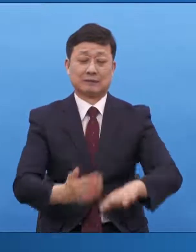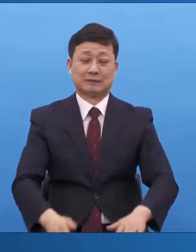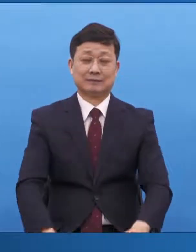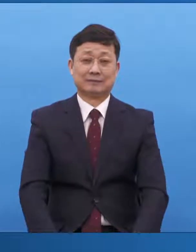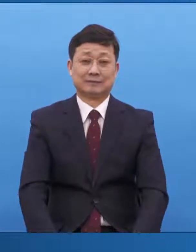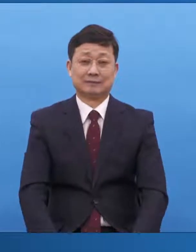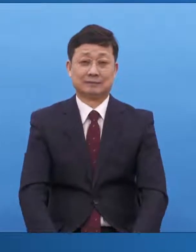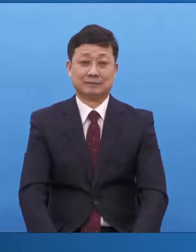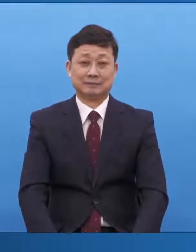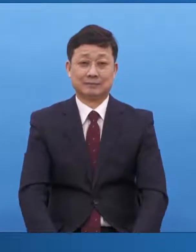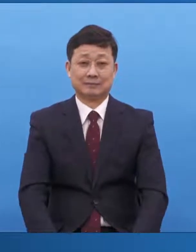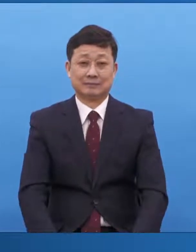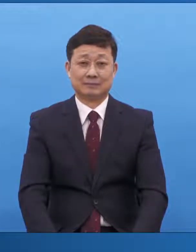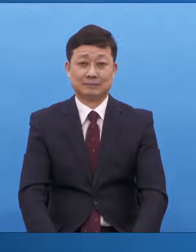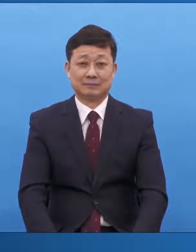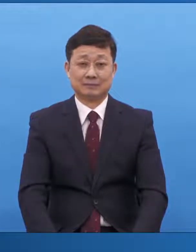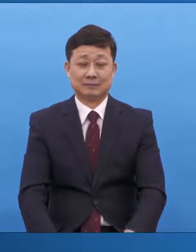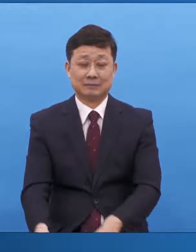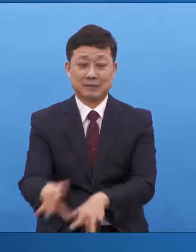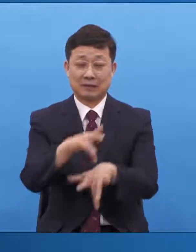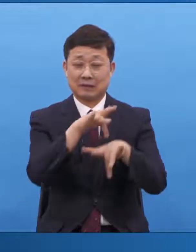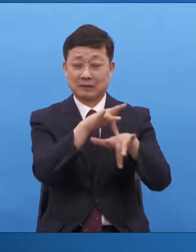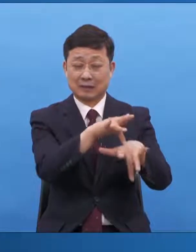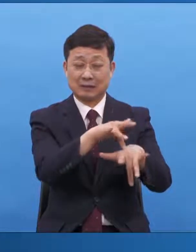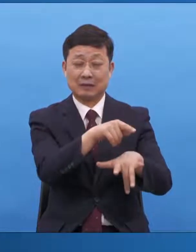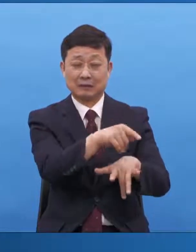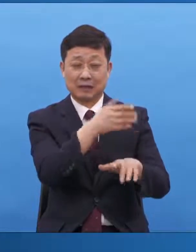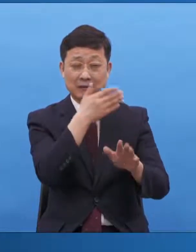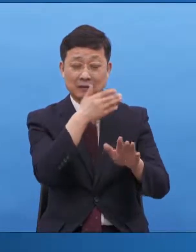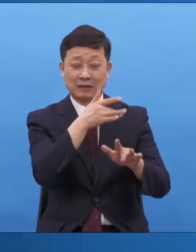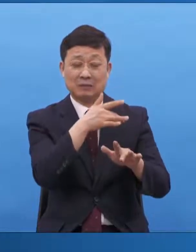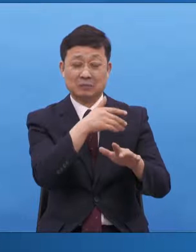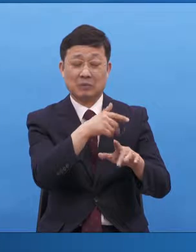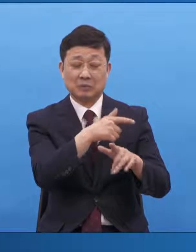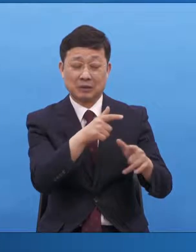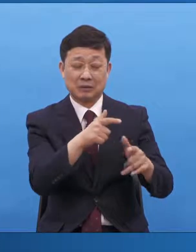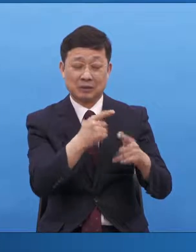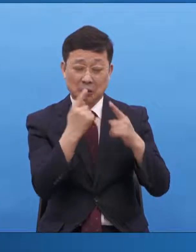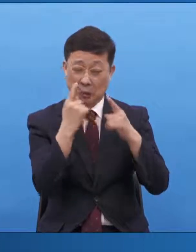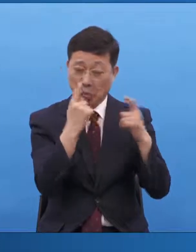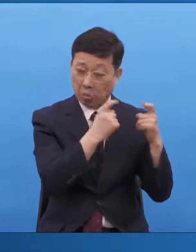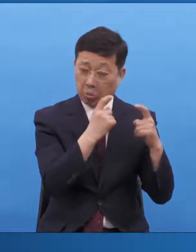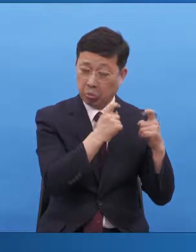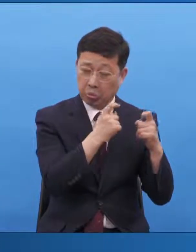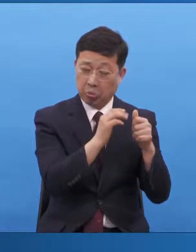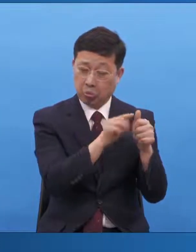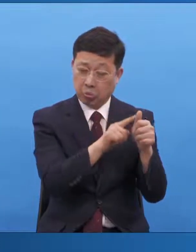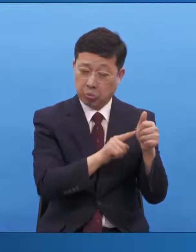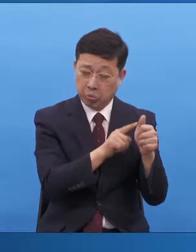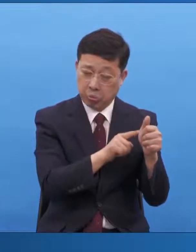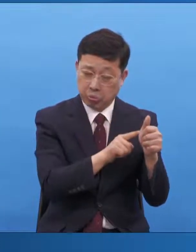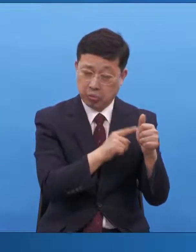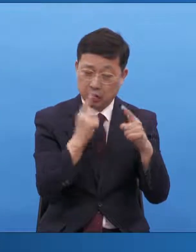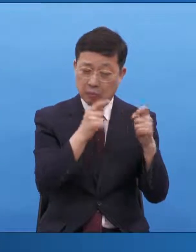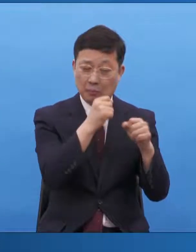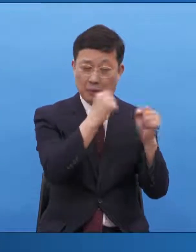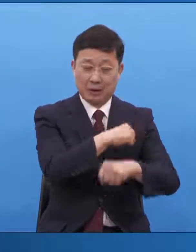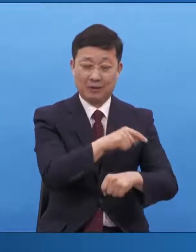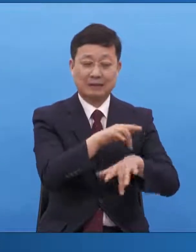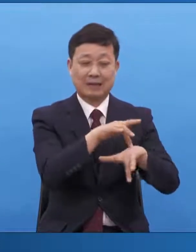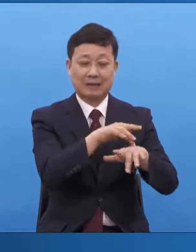그렇게 사단의 종교가 뭐 거의 다잖아요. And so think about that's what Satan's religion does. 마라, 유혹이가 멸망시키. They lure you in and they destroy